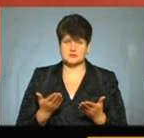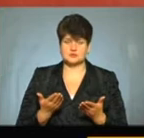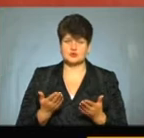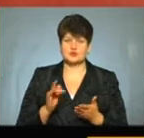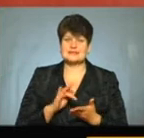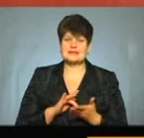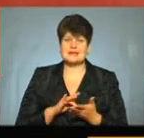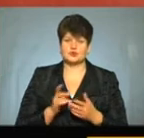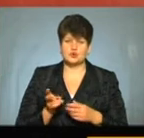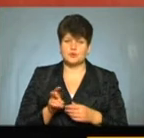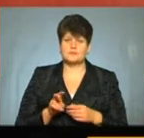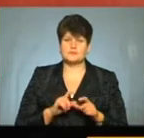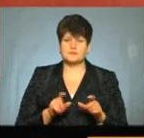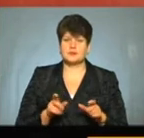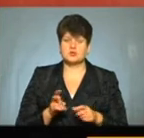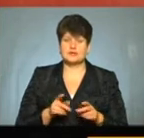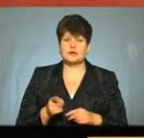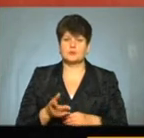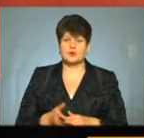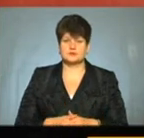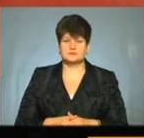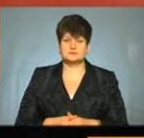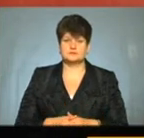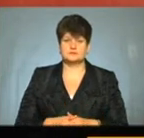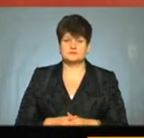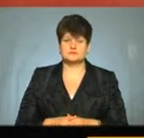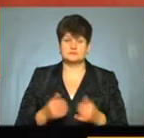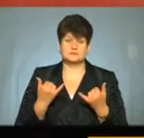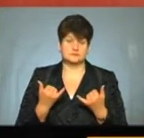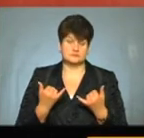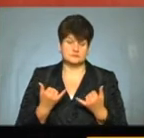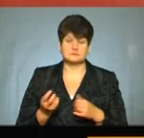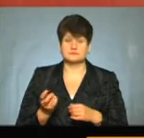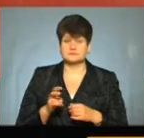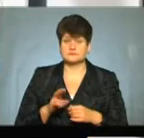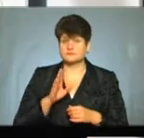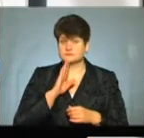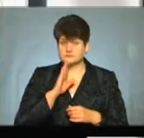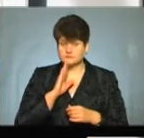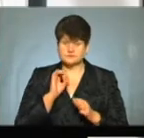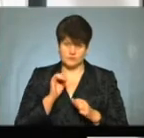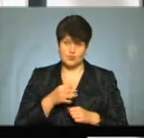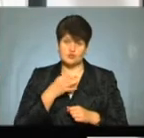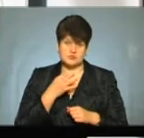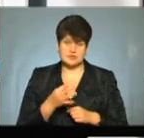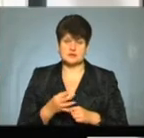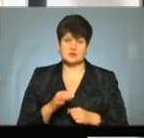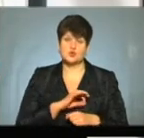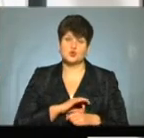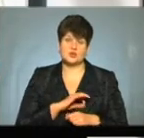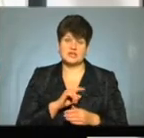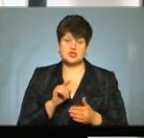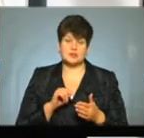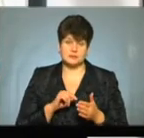центру звернулася тернополянка? Сьогодні, зокрема, звернулися, я можу сказати, з приводу юридичного